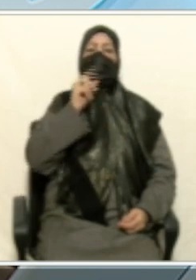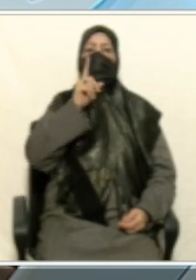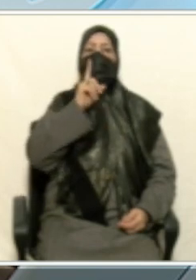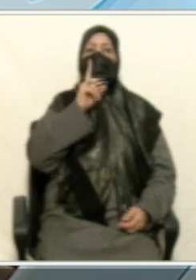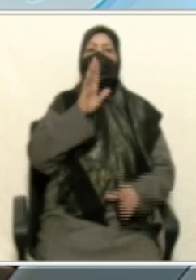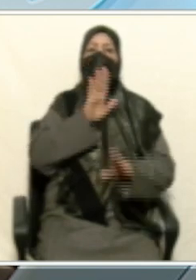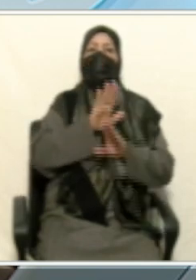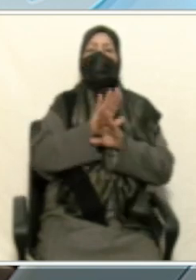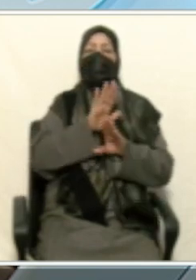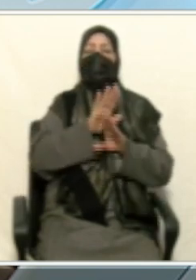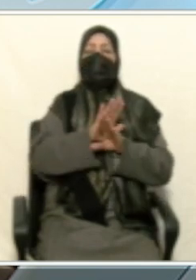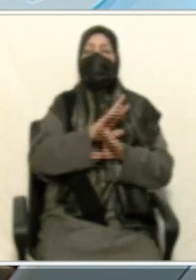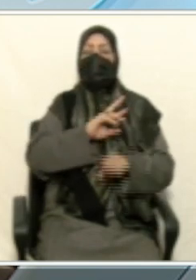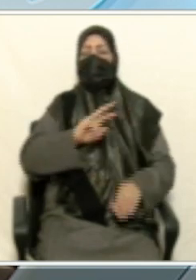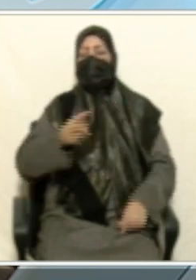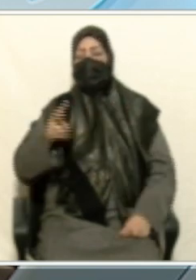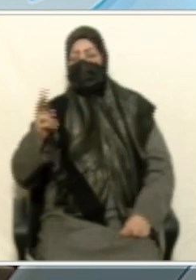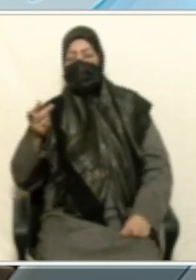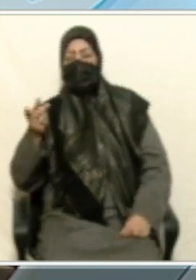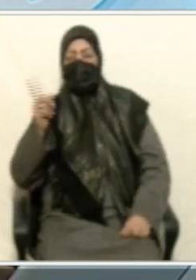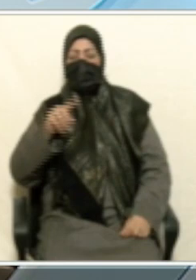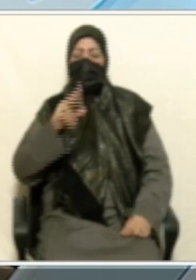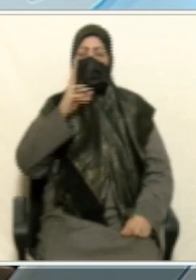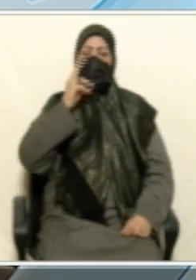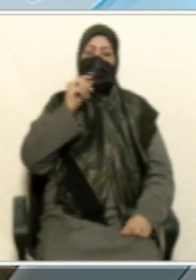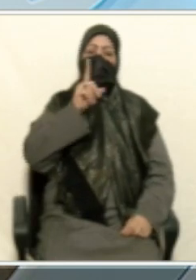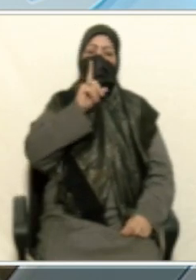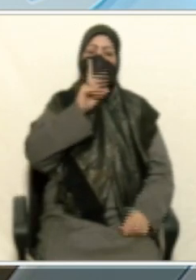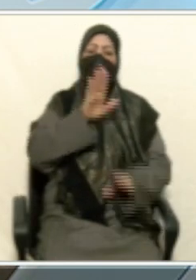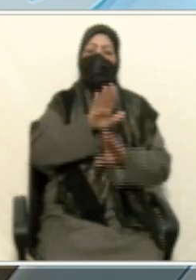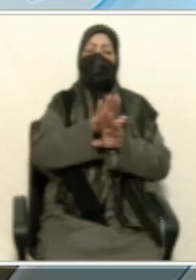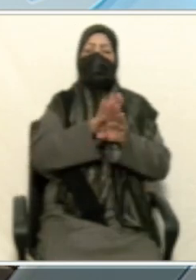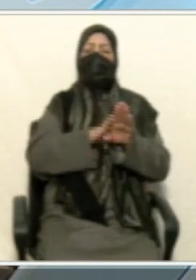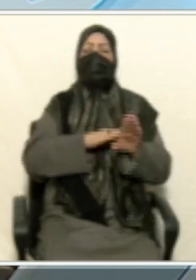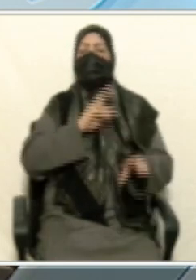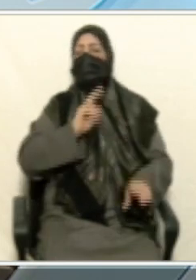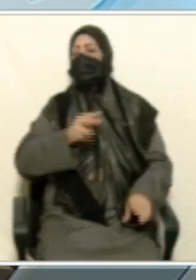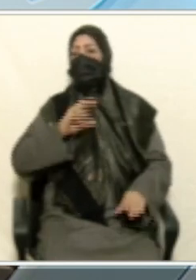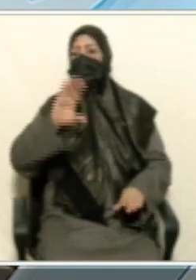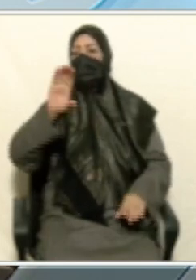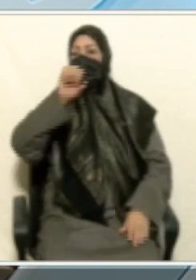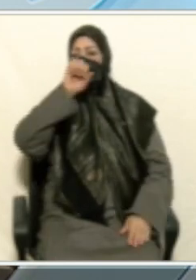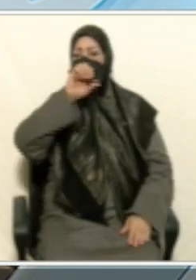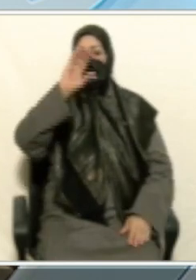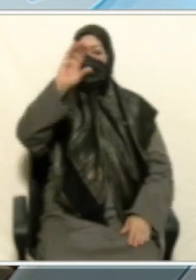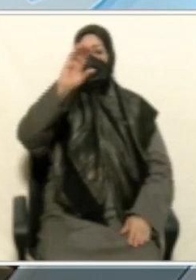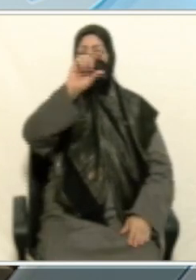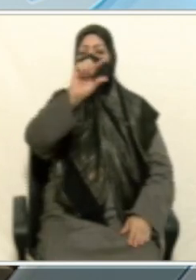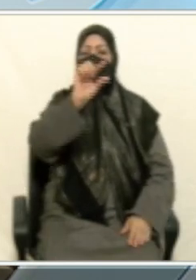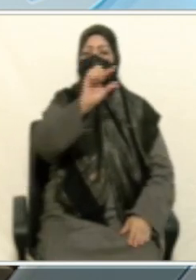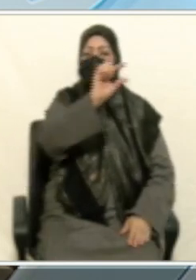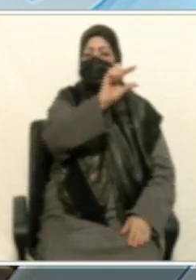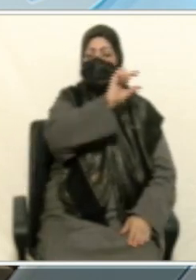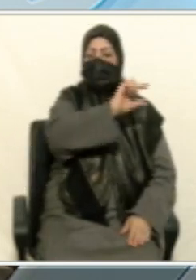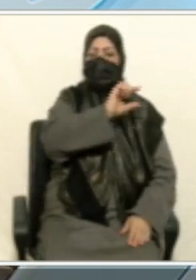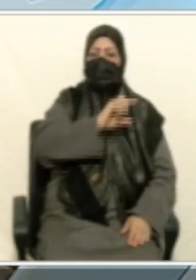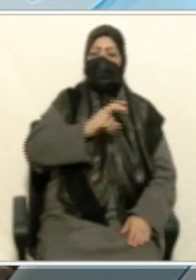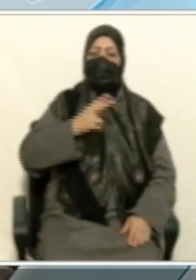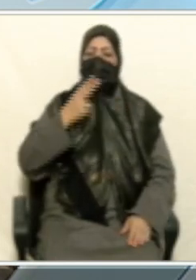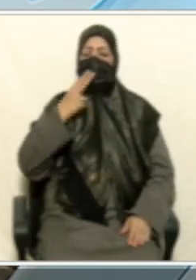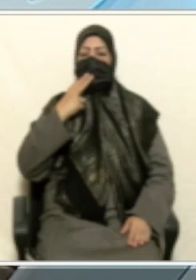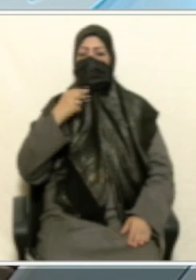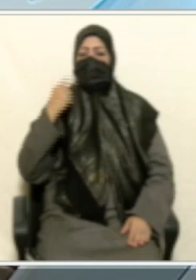ذكر خلفه بر الوالدين والإحسان إليهما. حتى نظم بعض الشعراء في هذا أبياتا من الشعر في